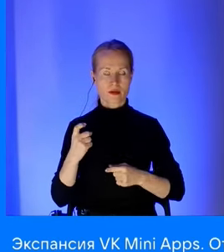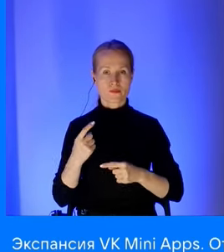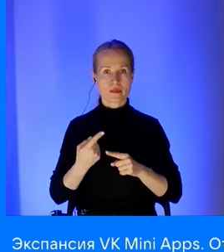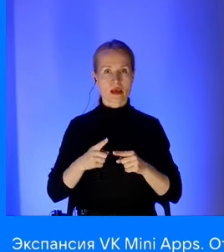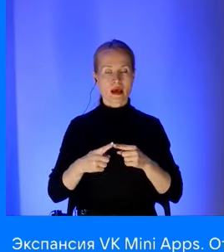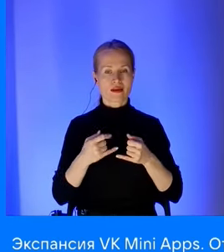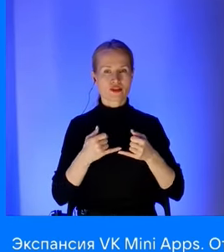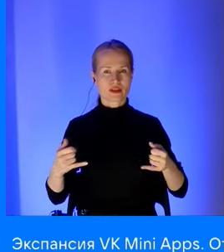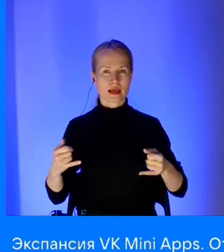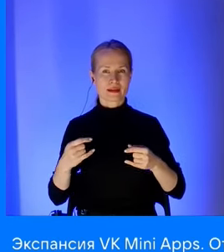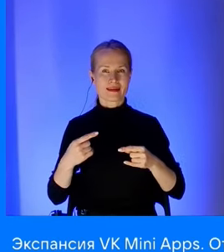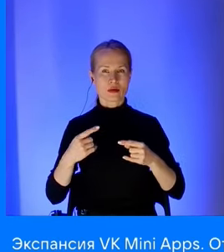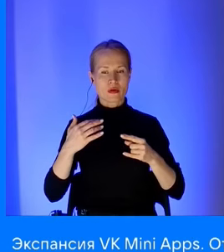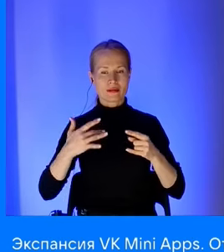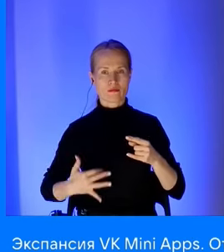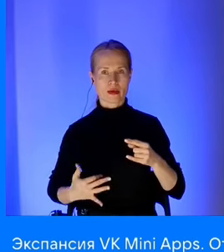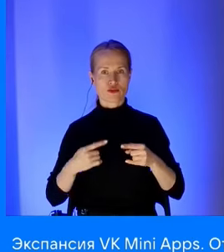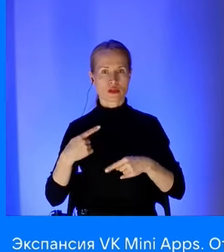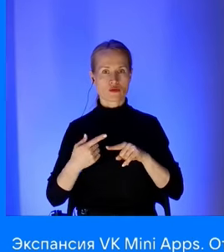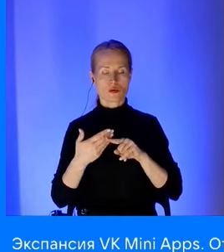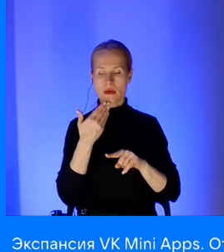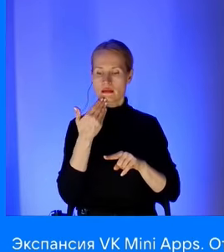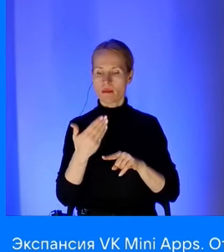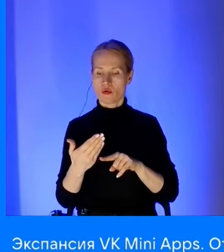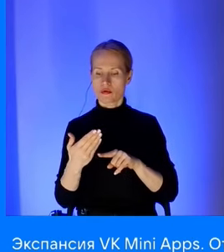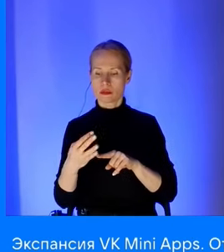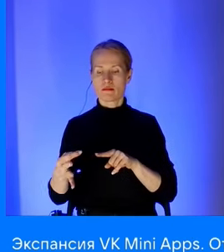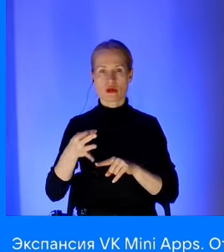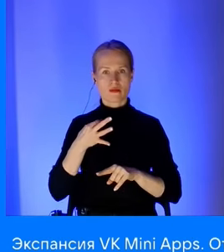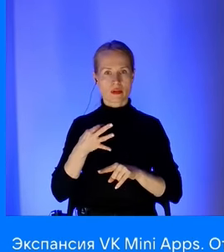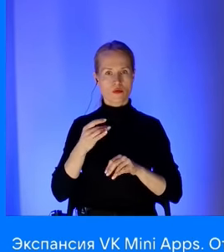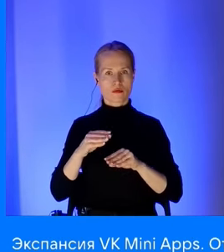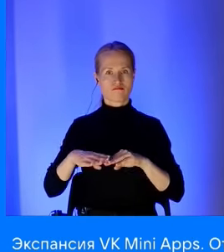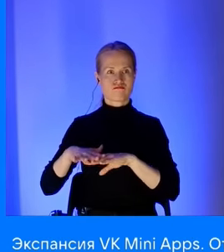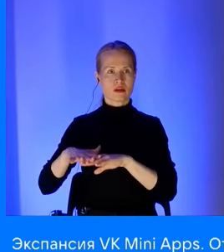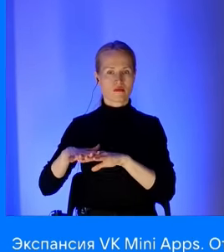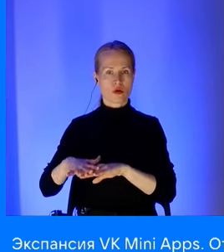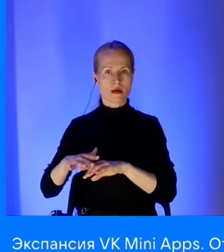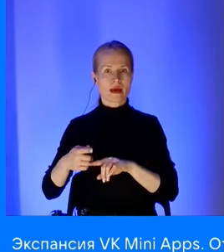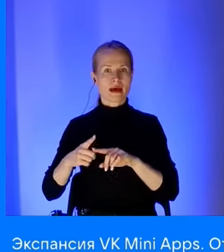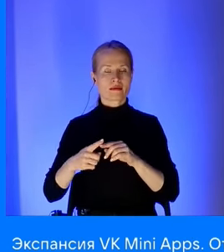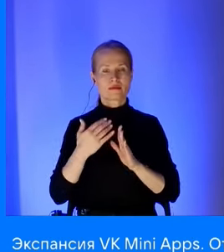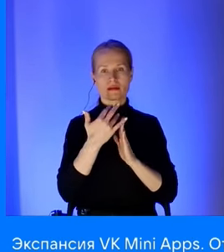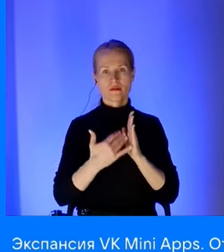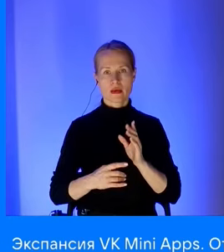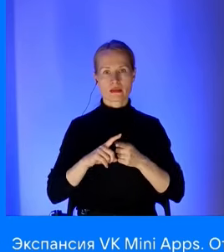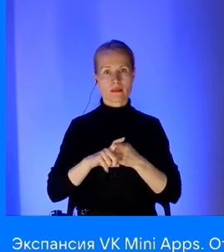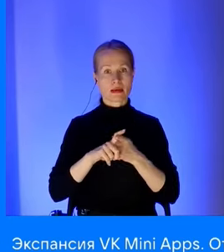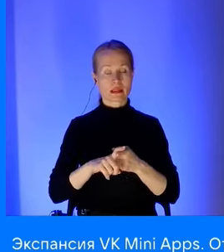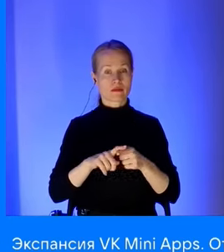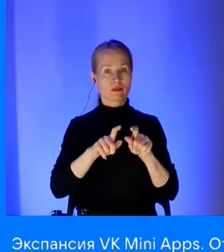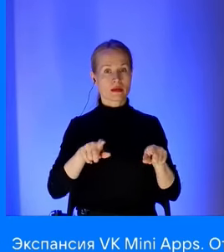Это интерфейс, через который мини-ап может запрашивать и получать ответы от платформы. Этот интерфейс, в свою очередь, взаимодействует с